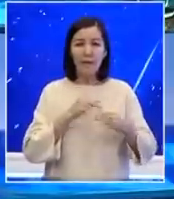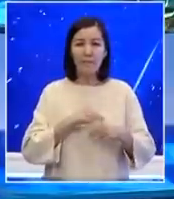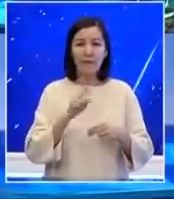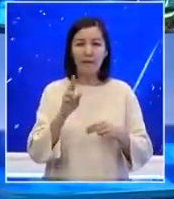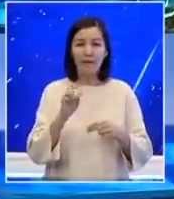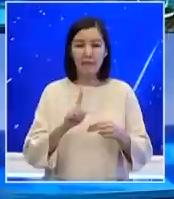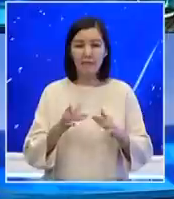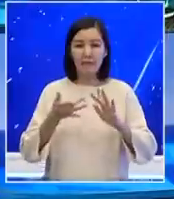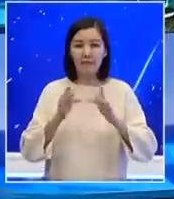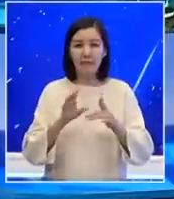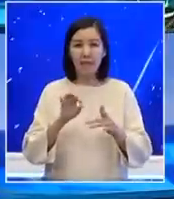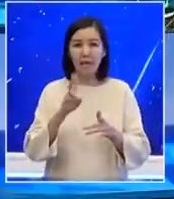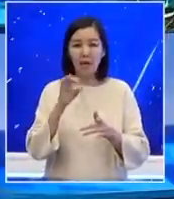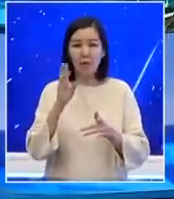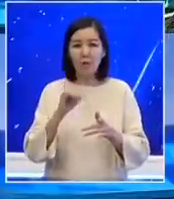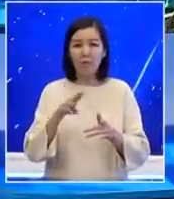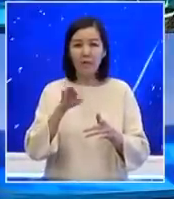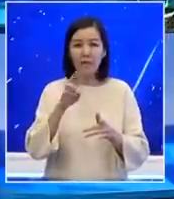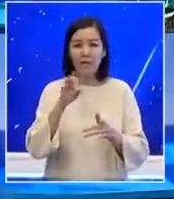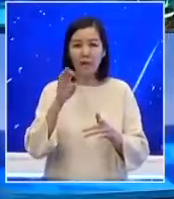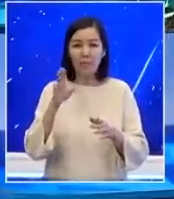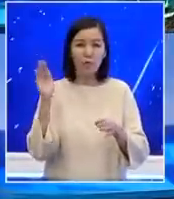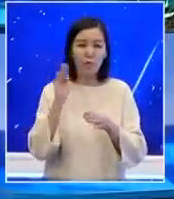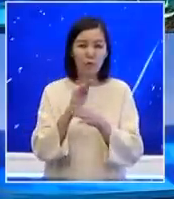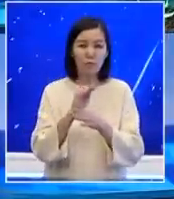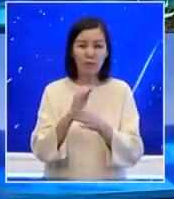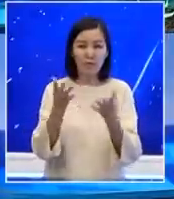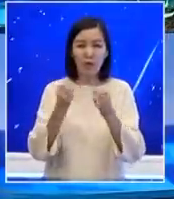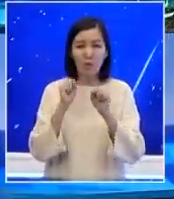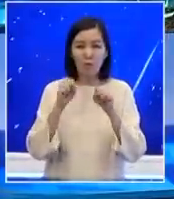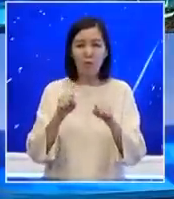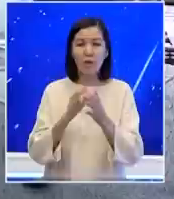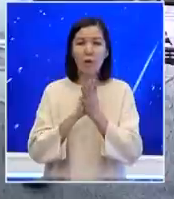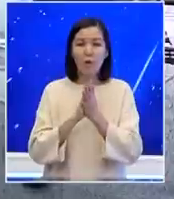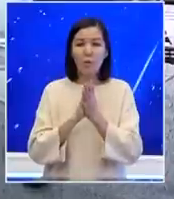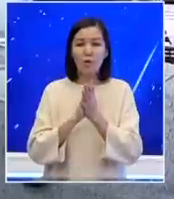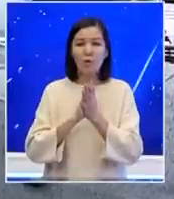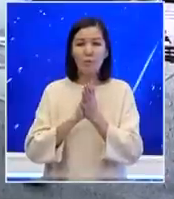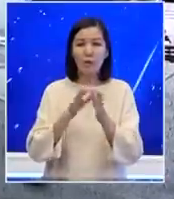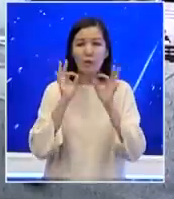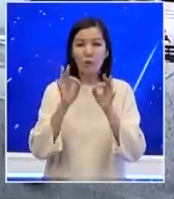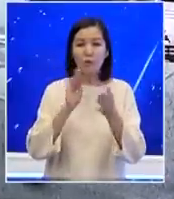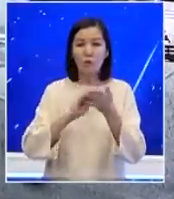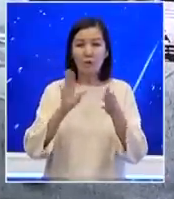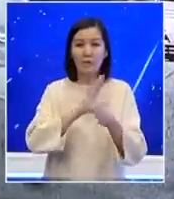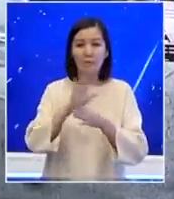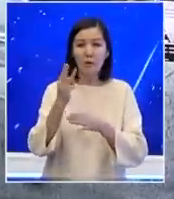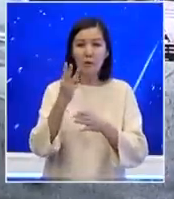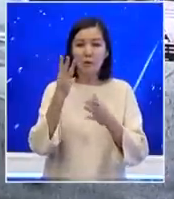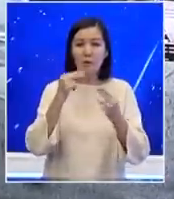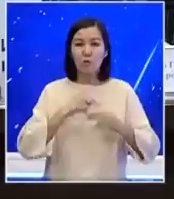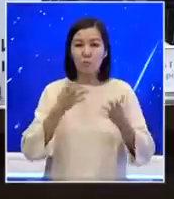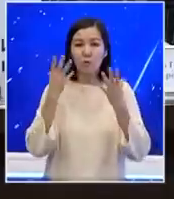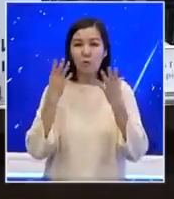сайты, ЭГОВ порталы және Telegram-бот қосымшасы. Егер тұрғындар өтінімдерді сауатты толтырған жағдайда үш жұмыс күн